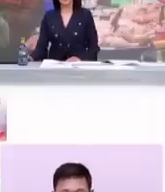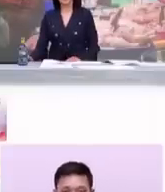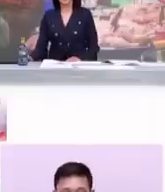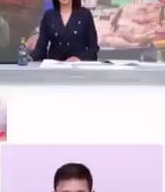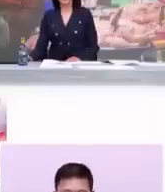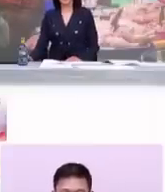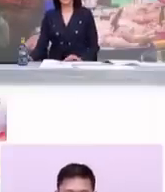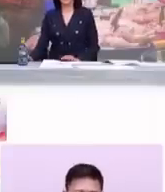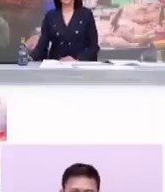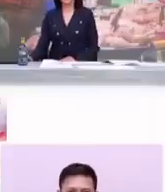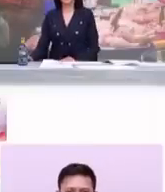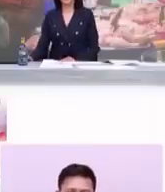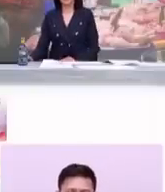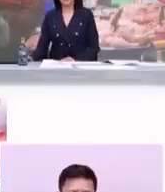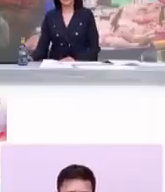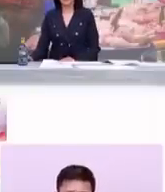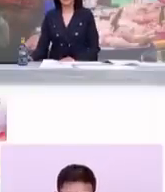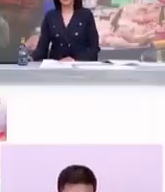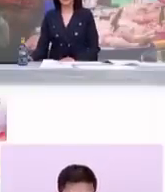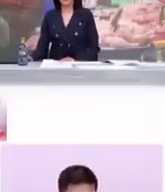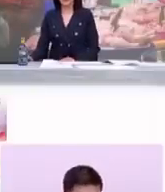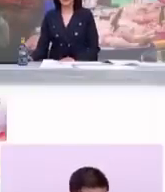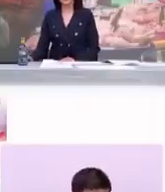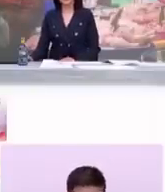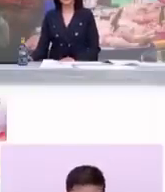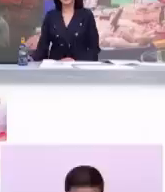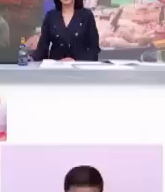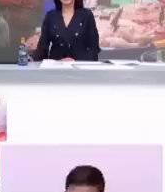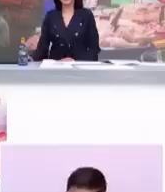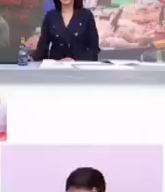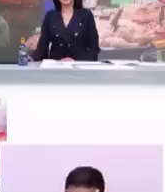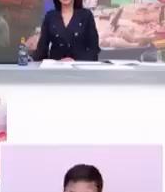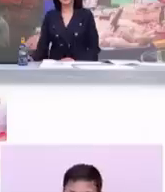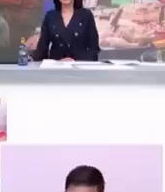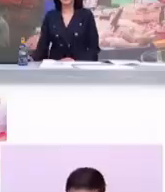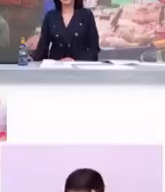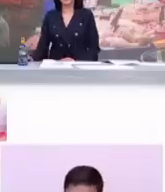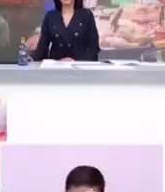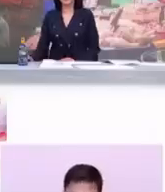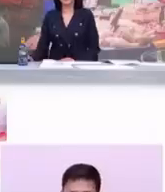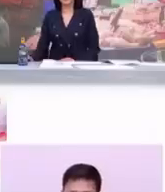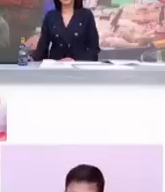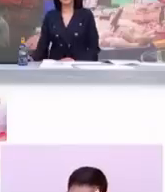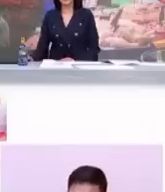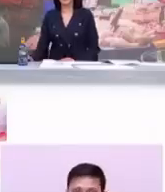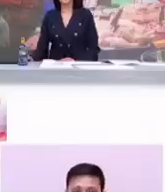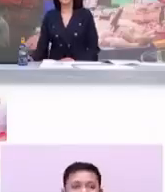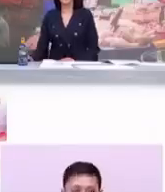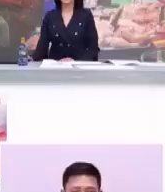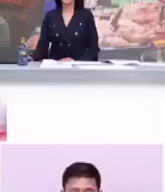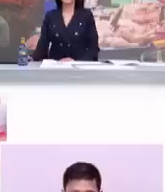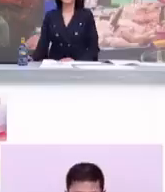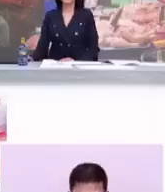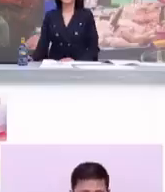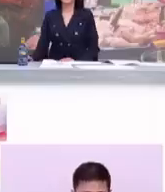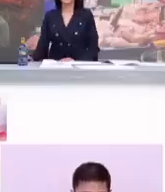งสองประเทศด้วยหากว่าการเจรจาเนี่ยออกมาอย่างมีประสิทธิผลก็ยังเหลือเวลาอีก1วันละค่ะเพราะว่าการประชุมมีด้วยกัน2วันก็เดี๋ยวรอจับต